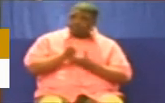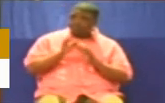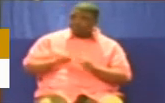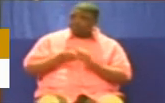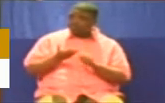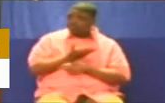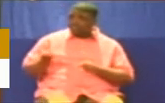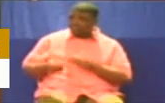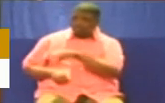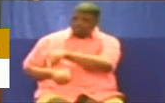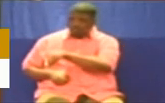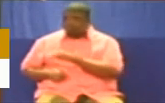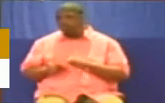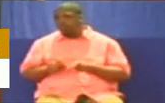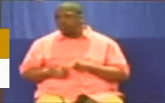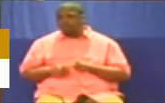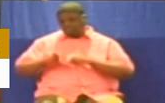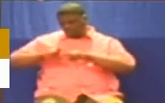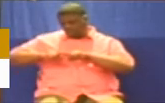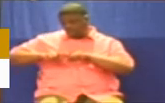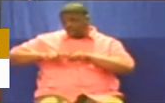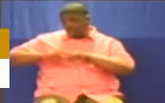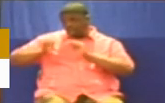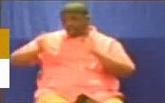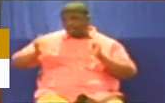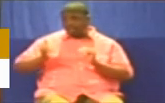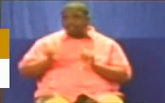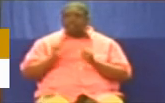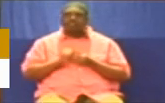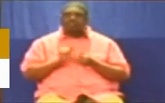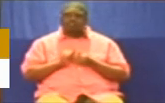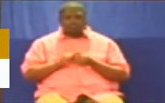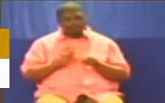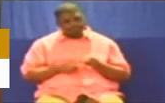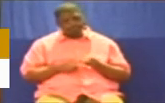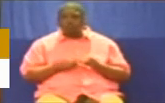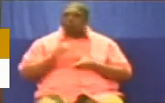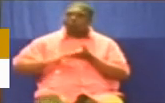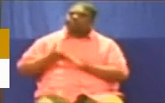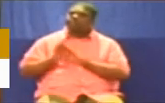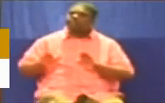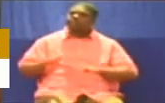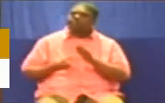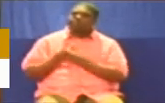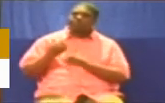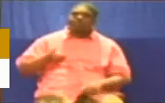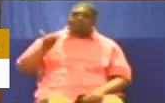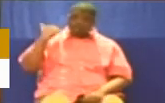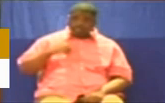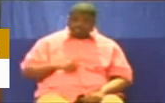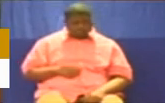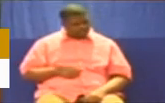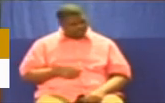ya umu ilikuwa ni kuweka sawa tu, lakini ni kitu ambacho tulikuwa tumekubaliana tangu mwanzo na